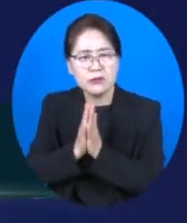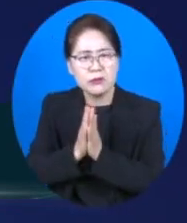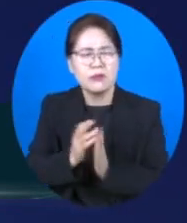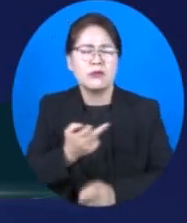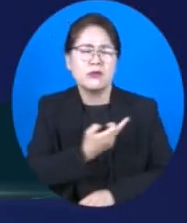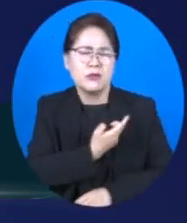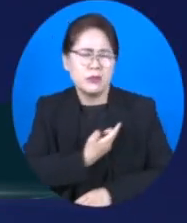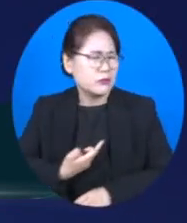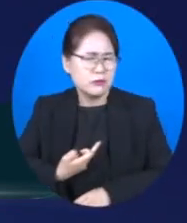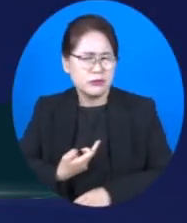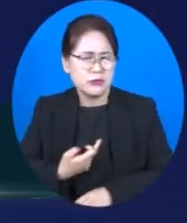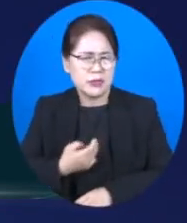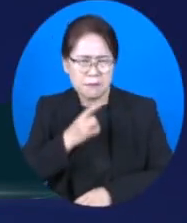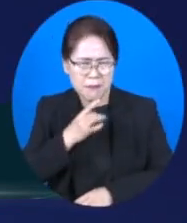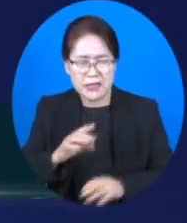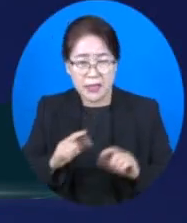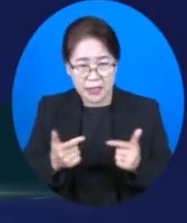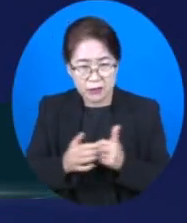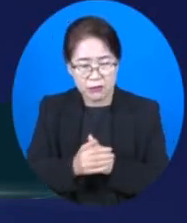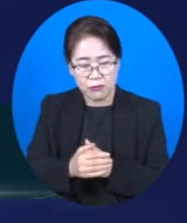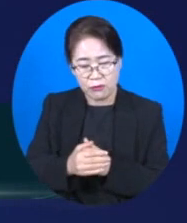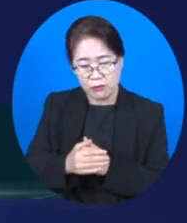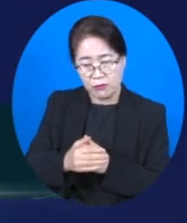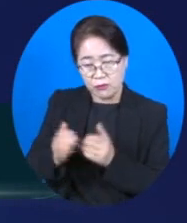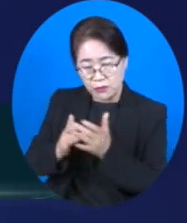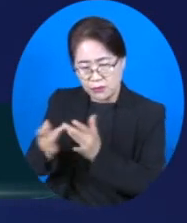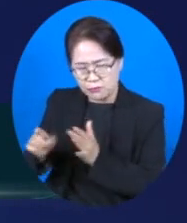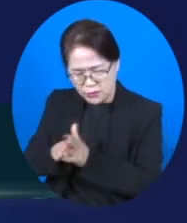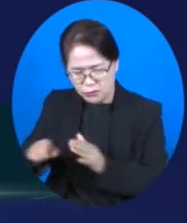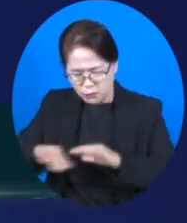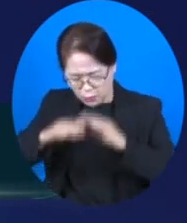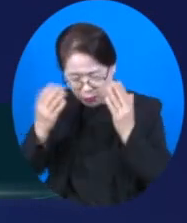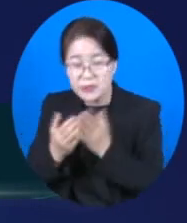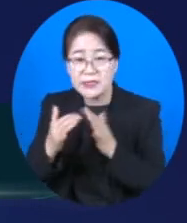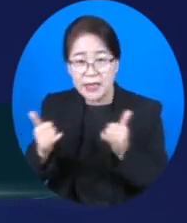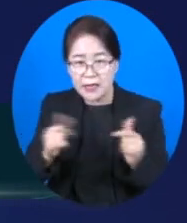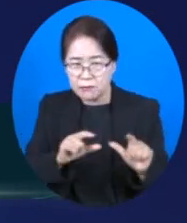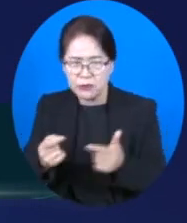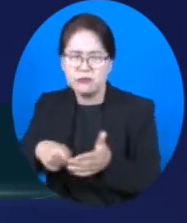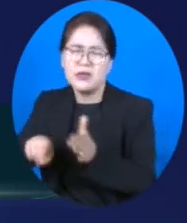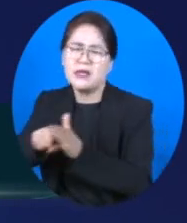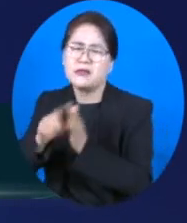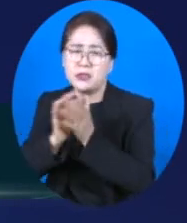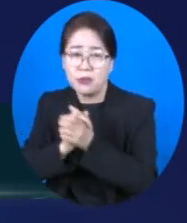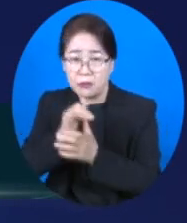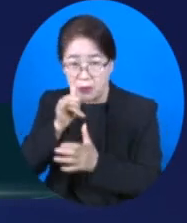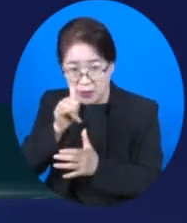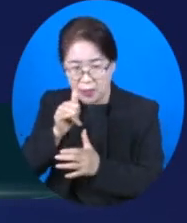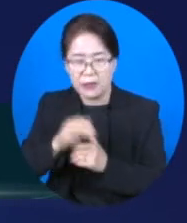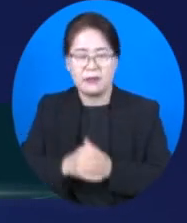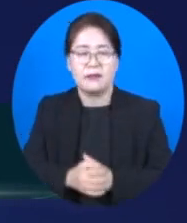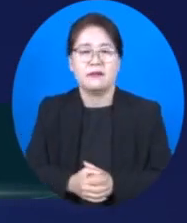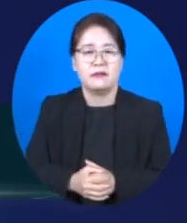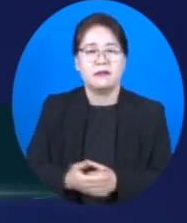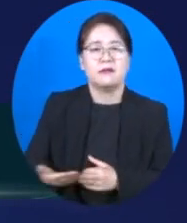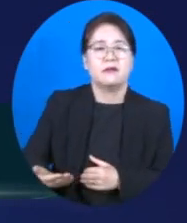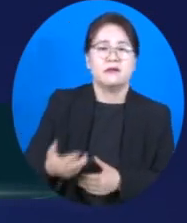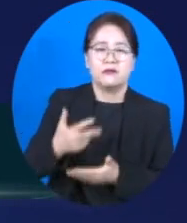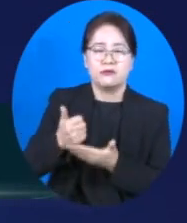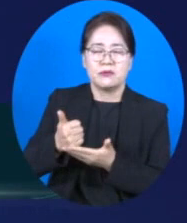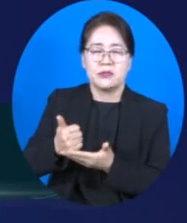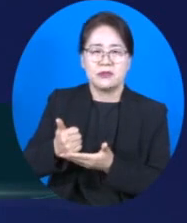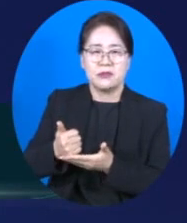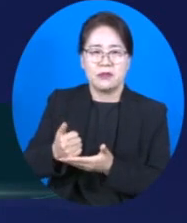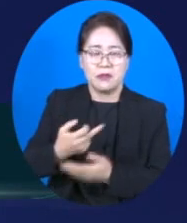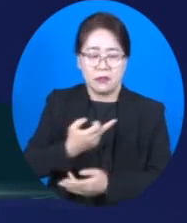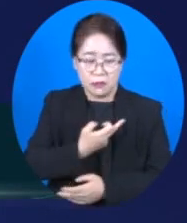열두 제자만이 아니라 나를 믿는 모든 사람들을 위하여 기도하고 계신다고 말씀하시죠. 그러니까 여러분, 주님은 당시의